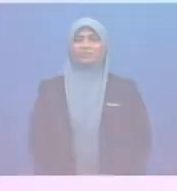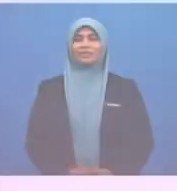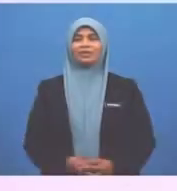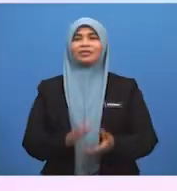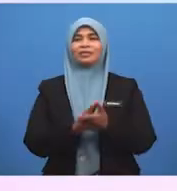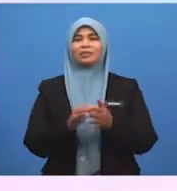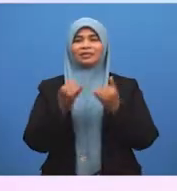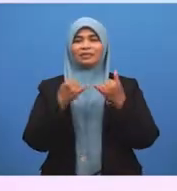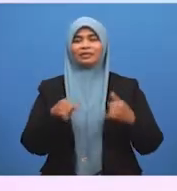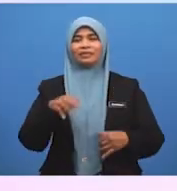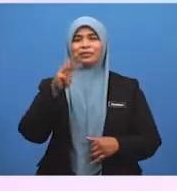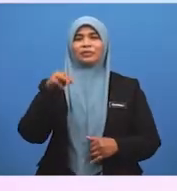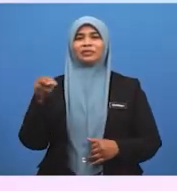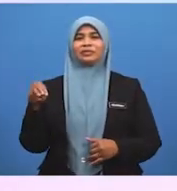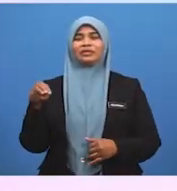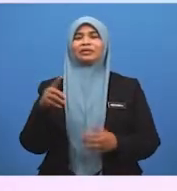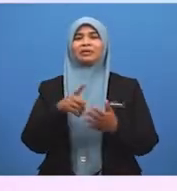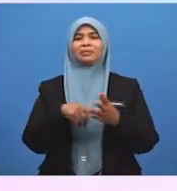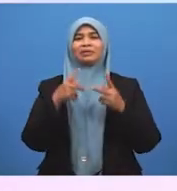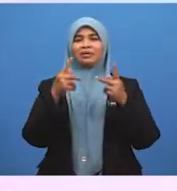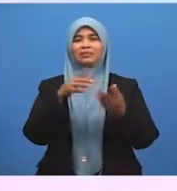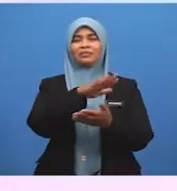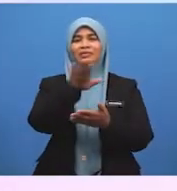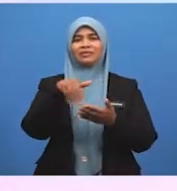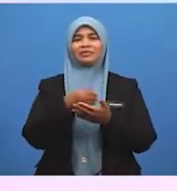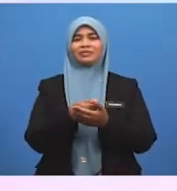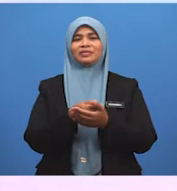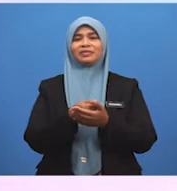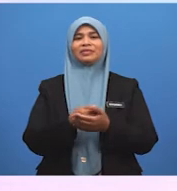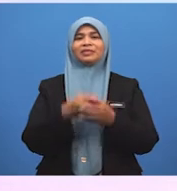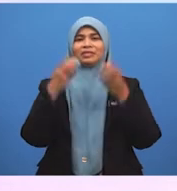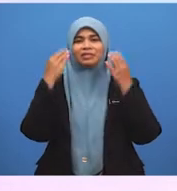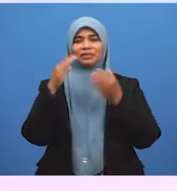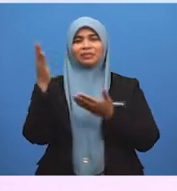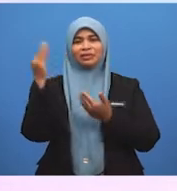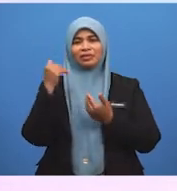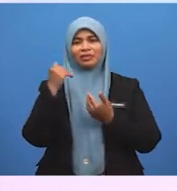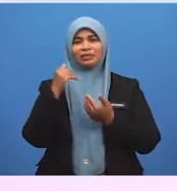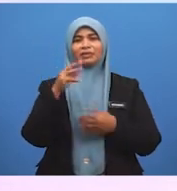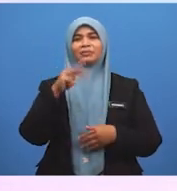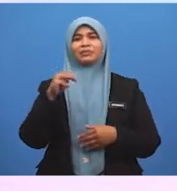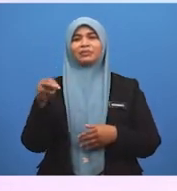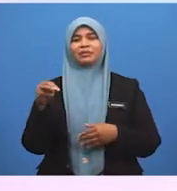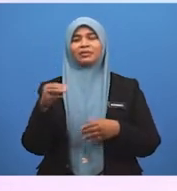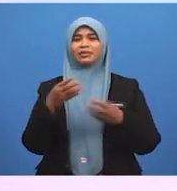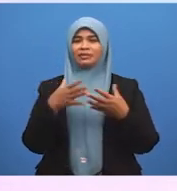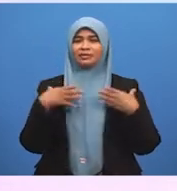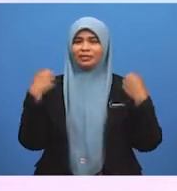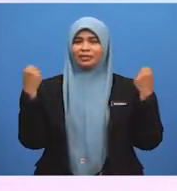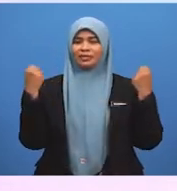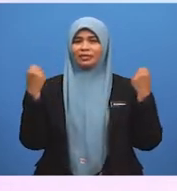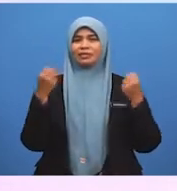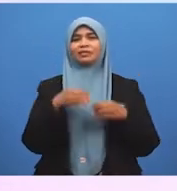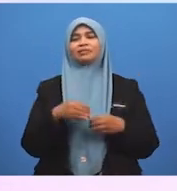Selamat sejahtera, murid-murid. Apa khabar semua? Cikgu berharap murid-murid sihat